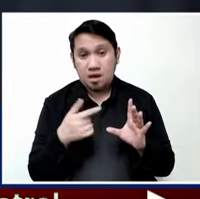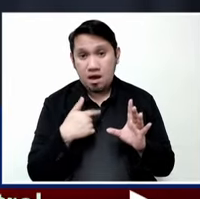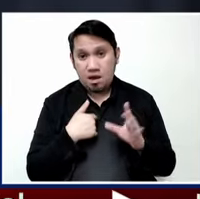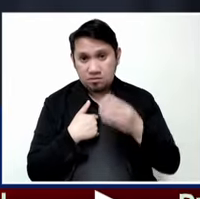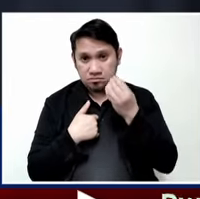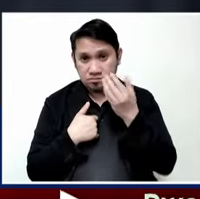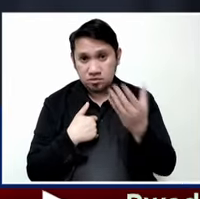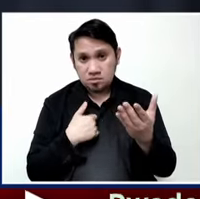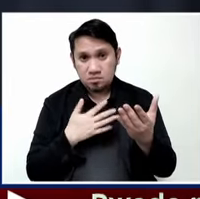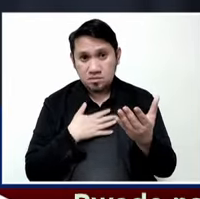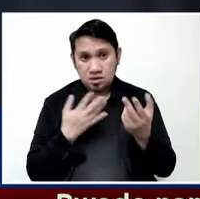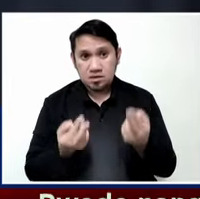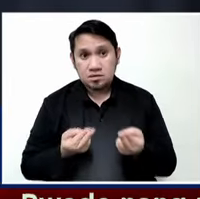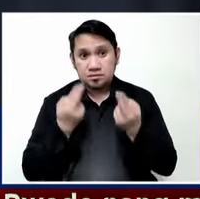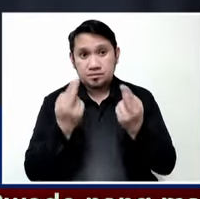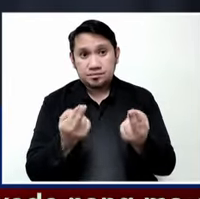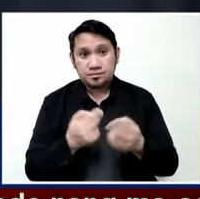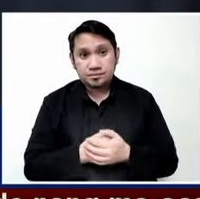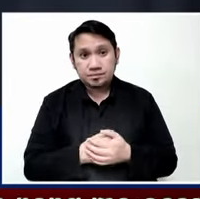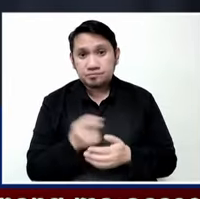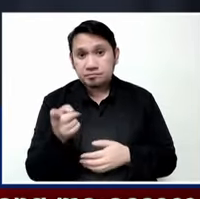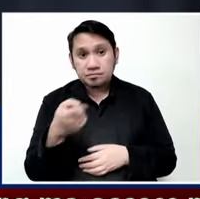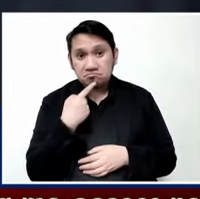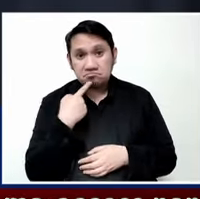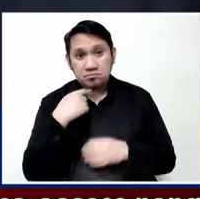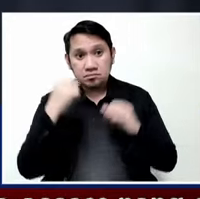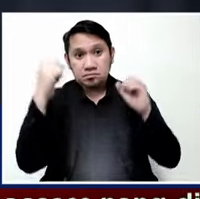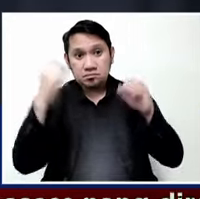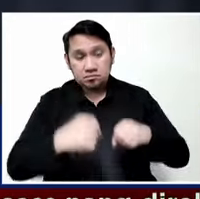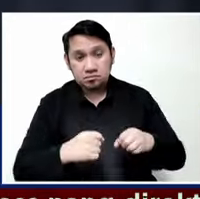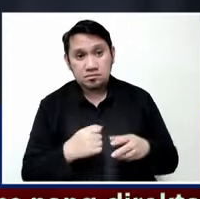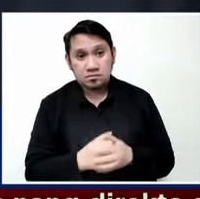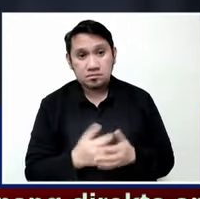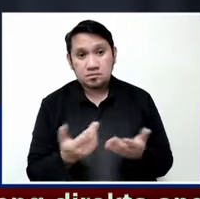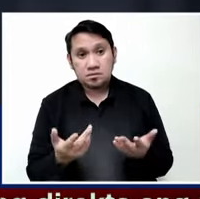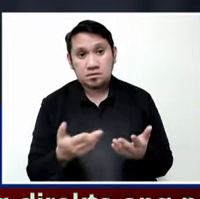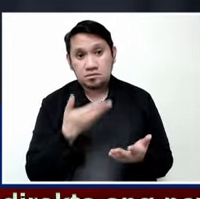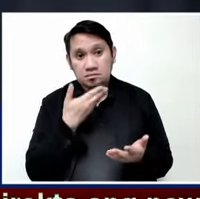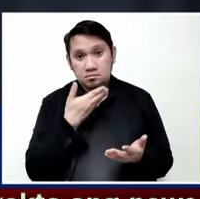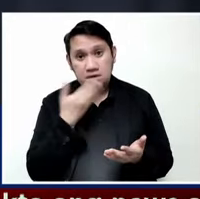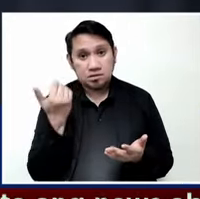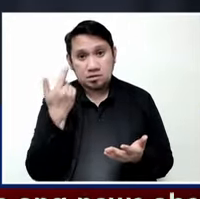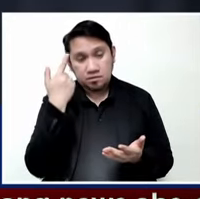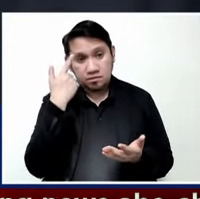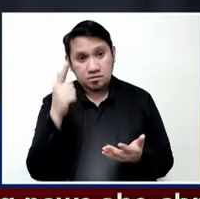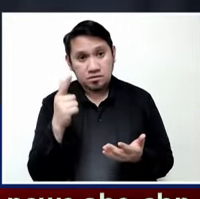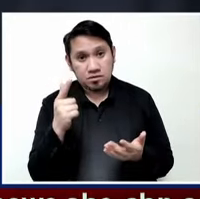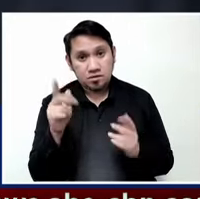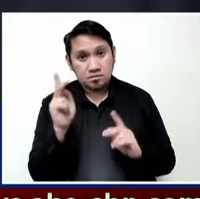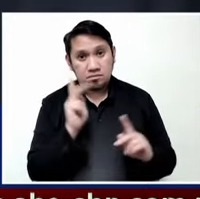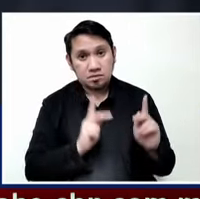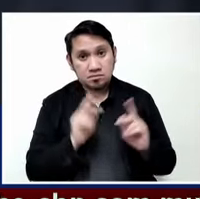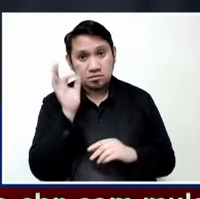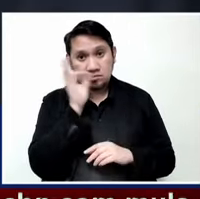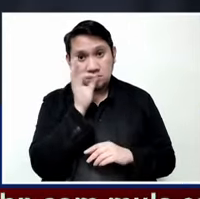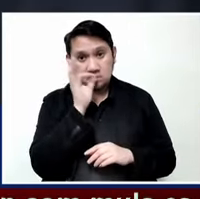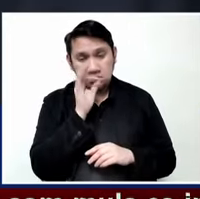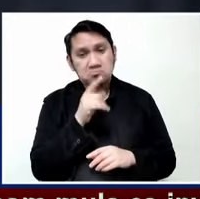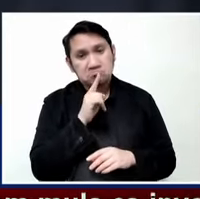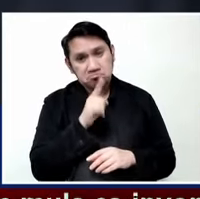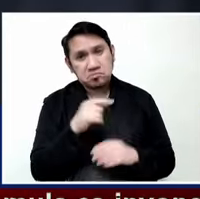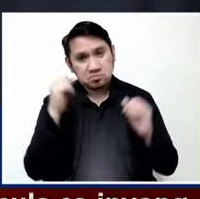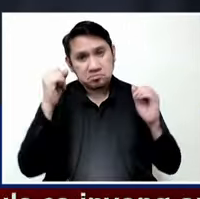ko. Umagree naman siya. Sabi niya, as long as yun ay kabubuti ng taong bayan, so be it. In fact, I told him about dun